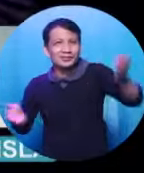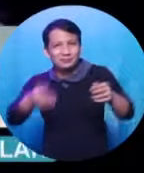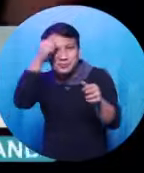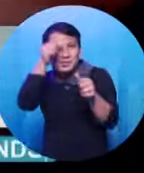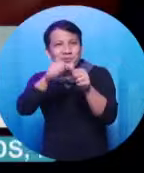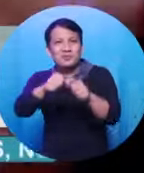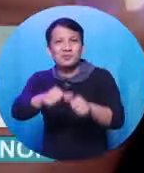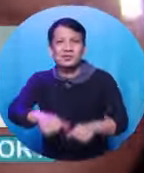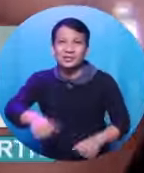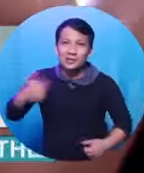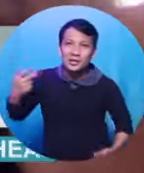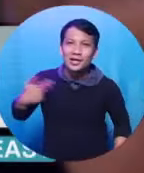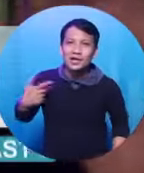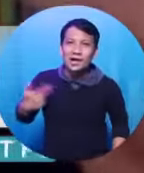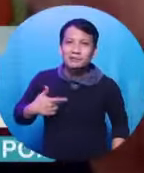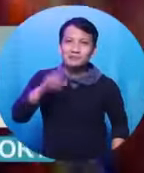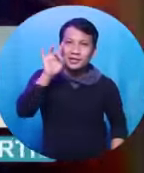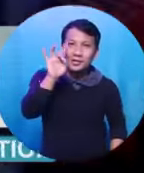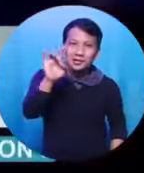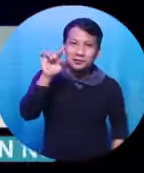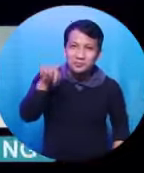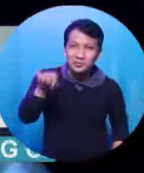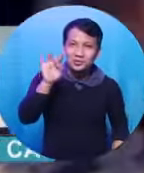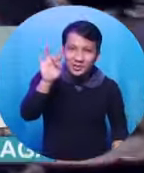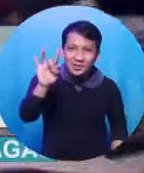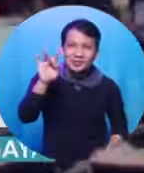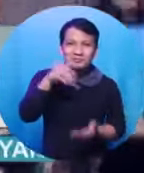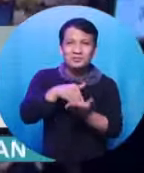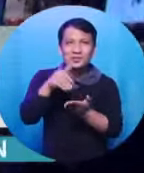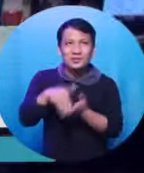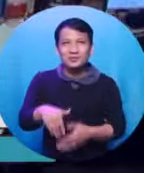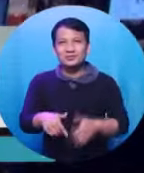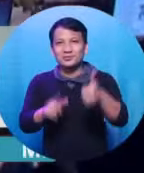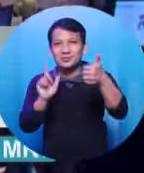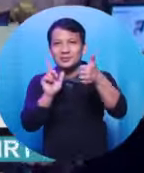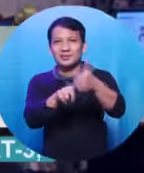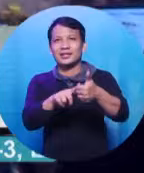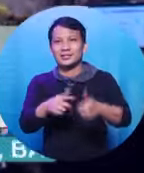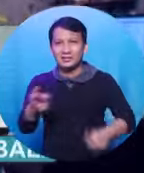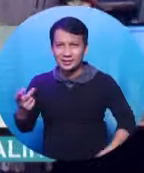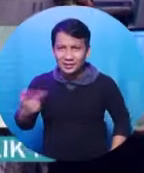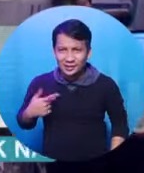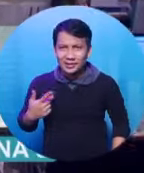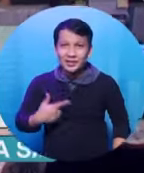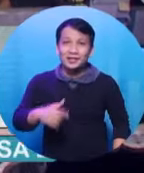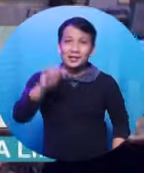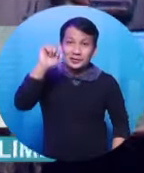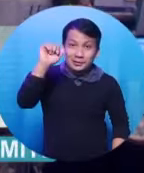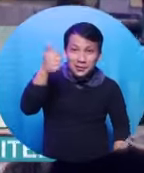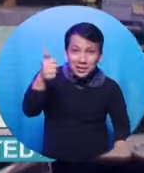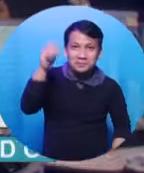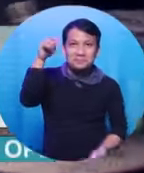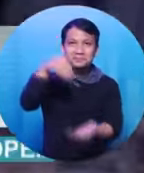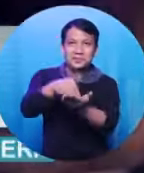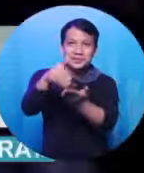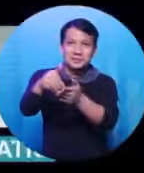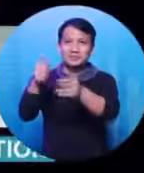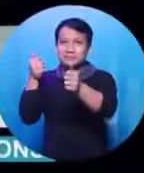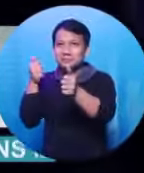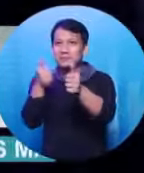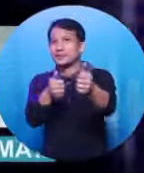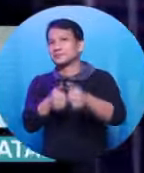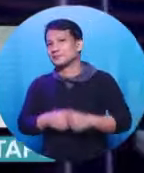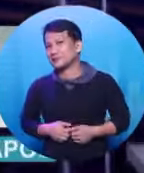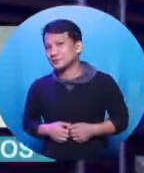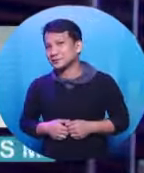ha? Meron na kaming 8.8 million likers at meron na kaming 10 million followers!